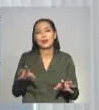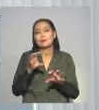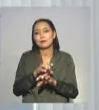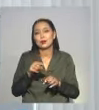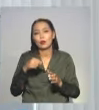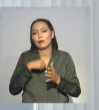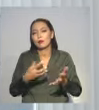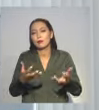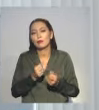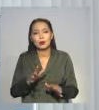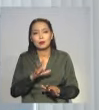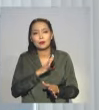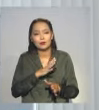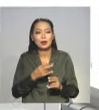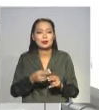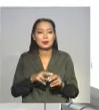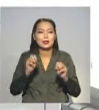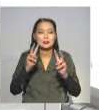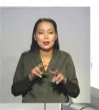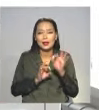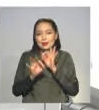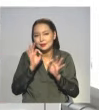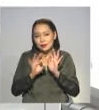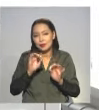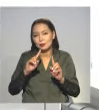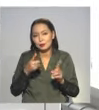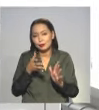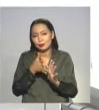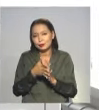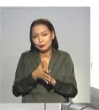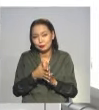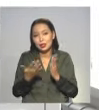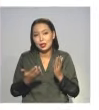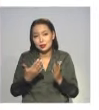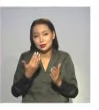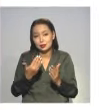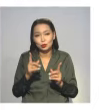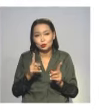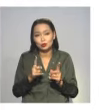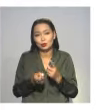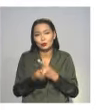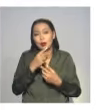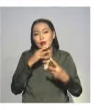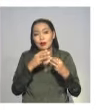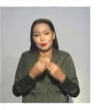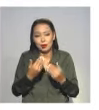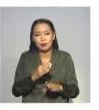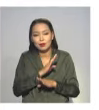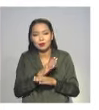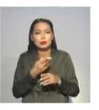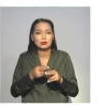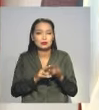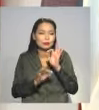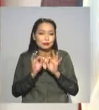үшін науқасқа алдымен иммуносупрессивті дәрі-дәрмектер беріледі. Бөтен органды танып қоймас үшін адамның иммунды жүйесін